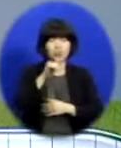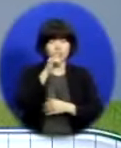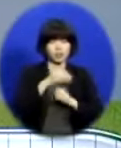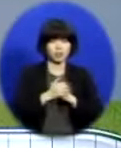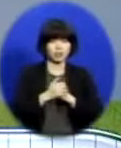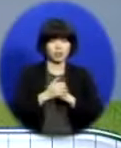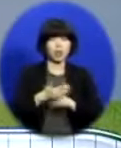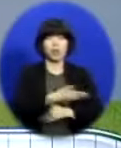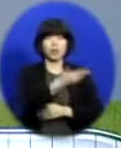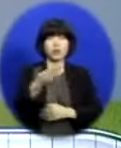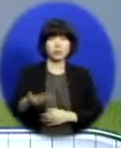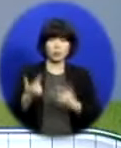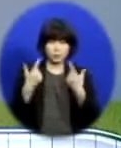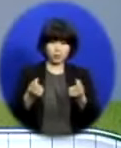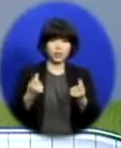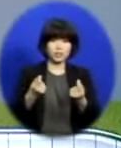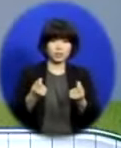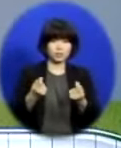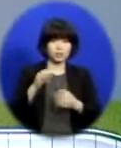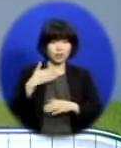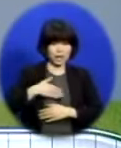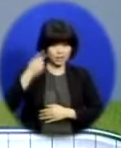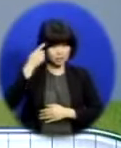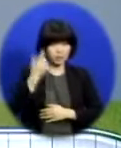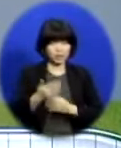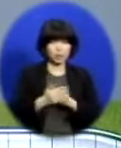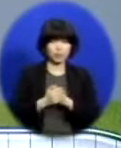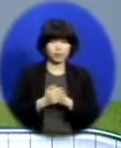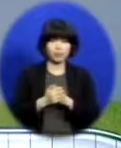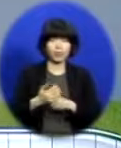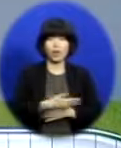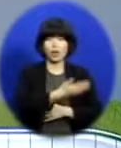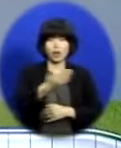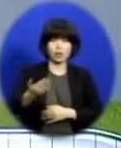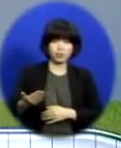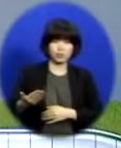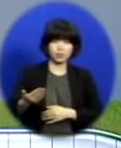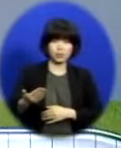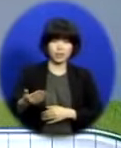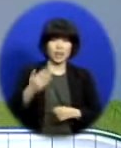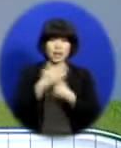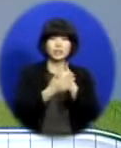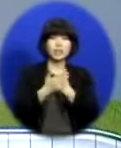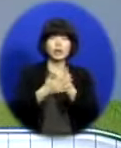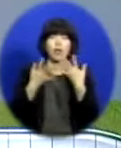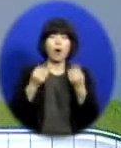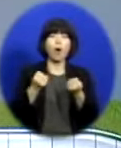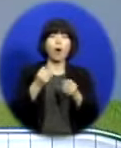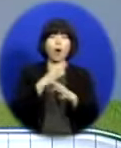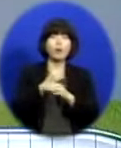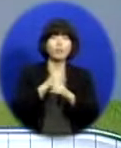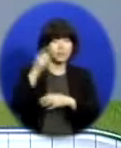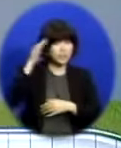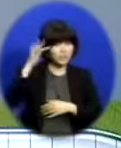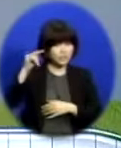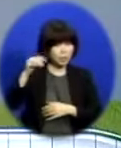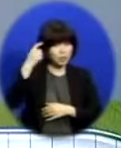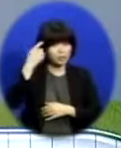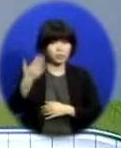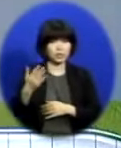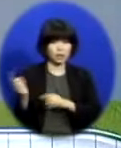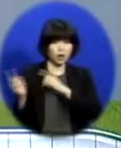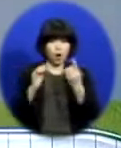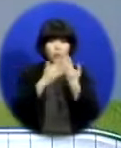여러분들도 마찬가지인 거 아십니까 여러분들 은혜를 언제 모하시나요 부흥회를 가실 때